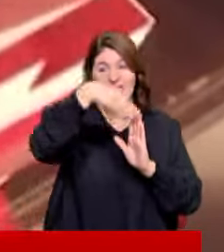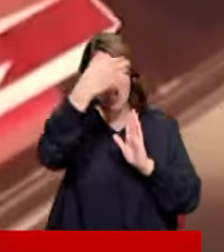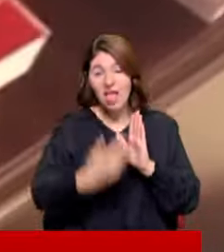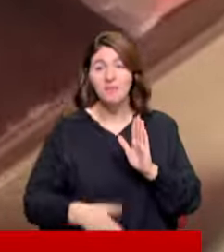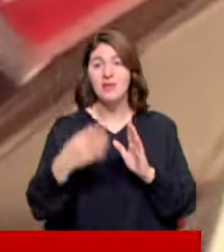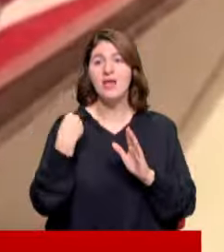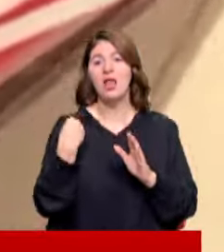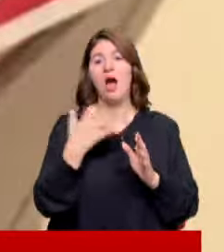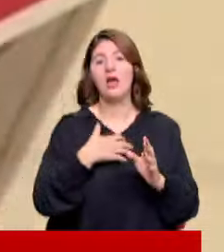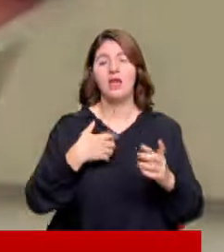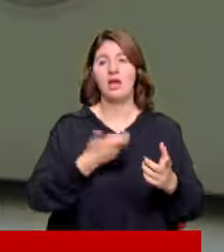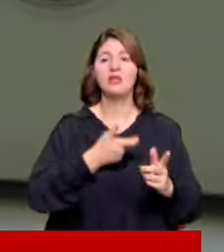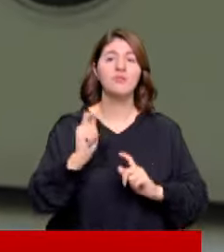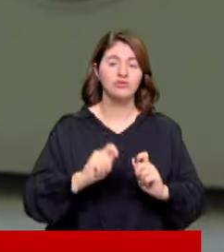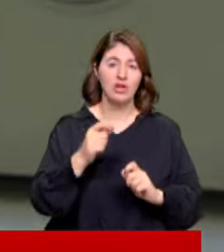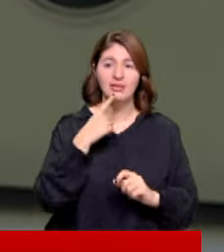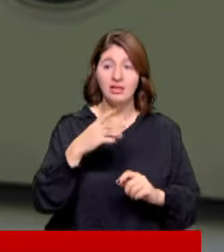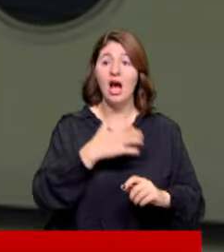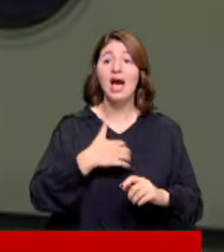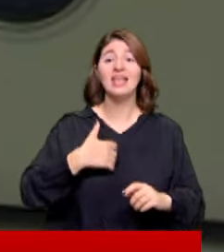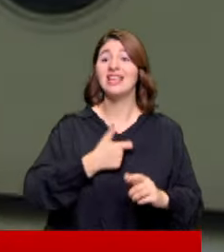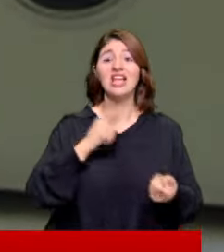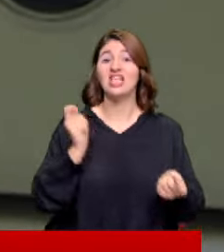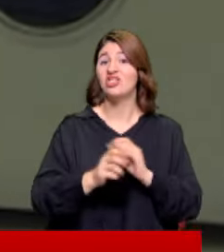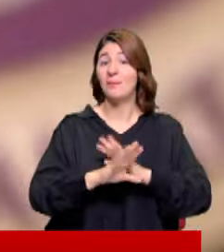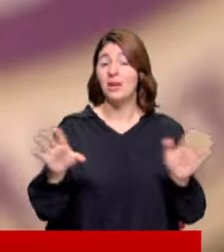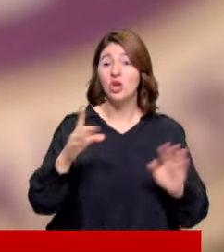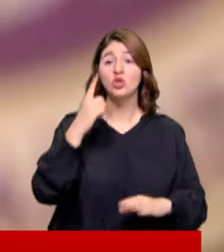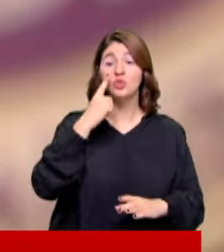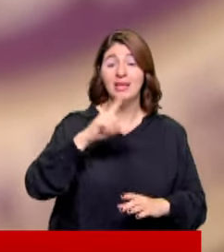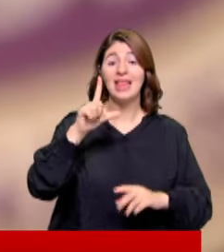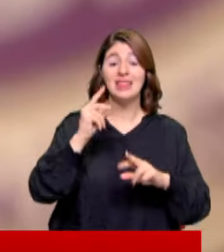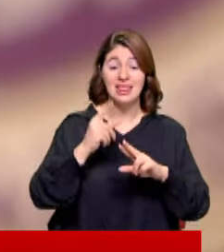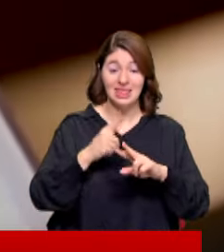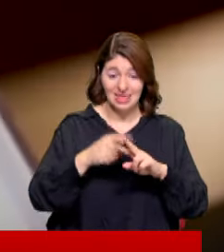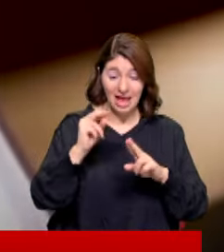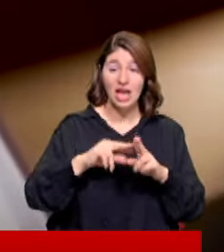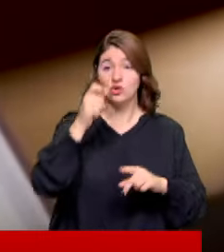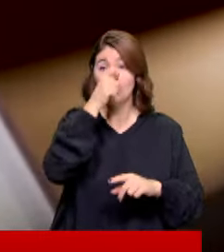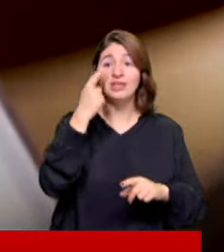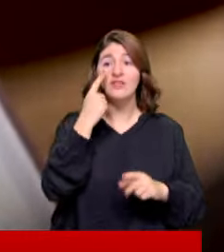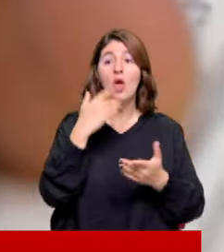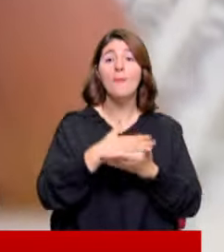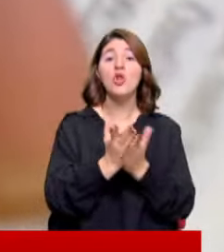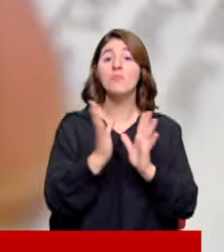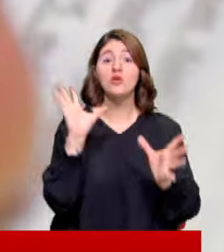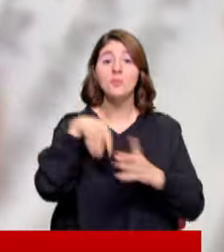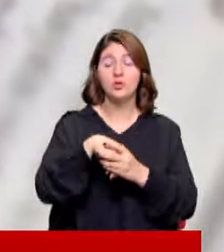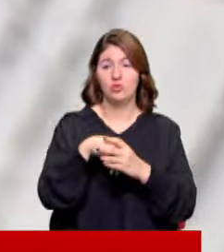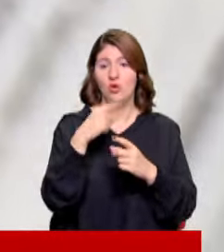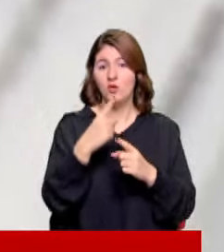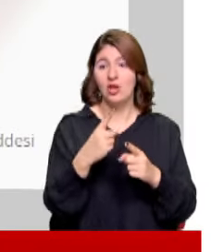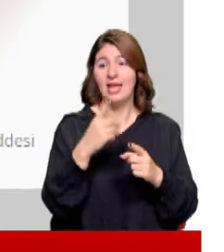yeni anayasa yapılacak dedi. Anayasanın değiştirilemez, cumhuriyete, laikliğe, Türkiye Devleti'nin bölünmez bütünlüğüne vurgu